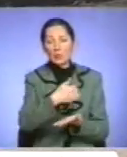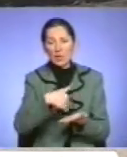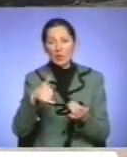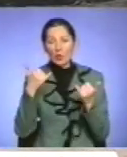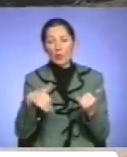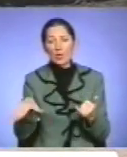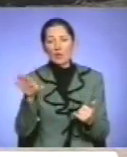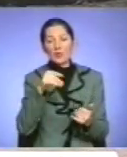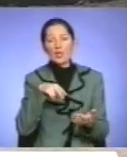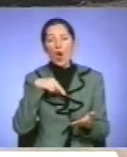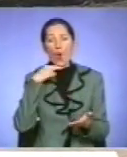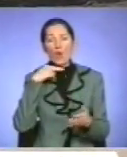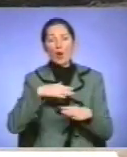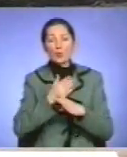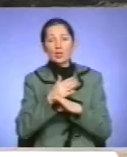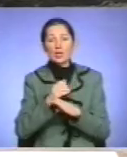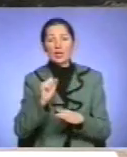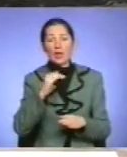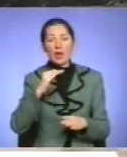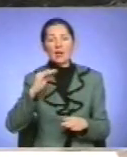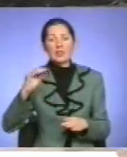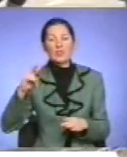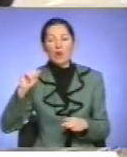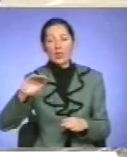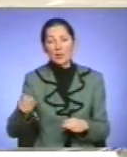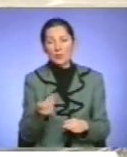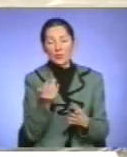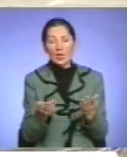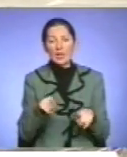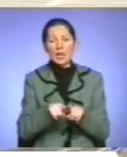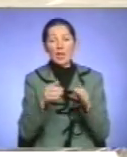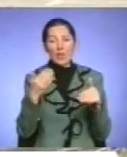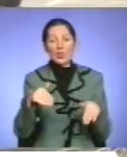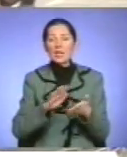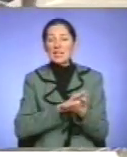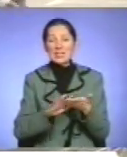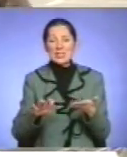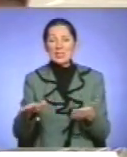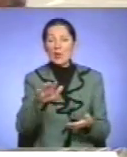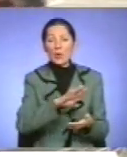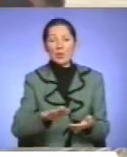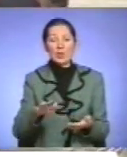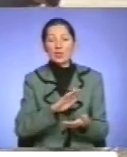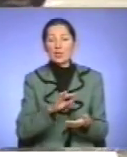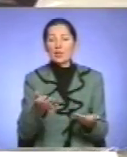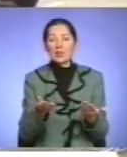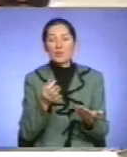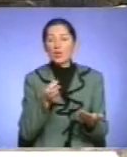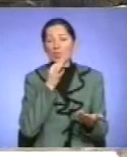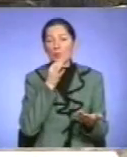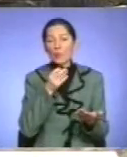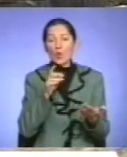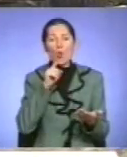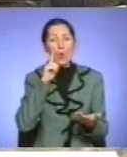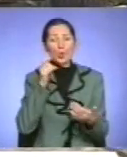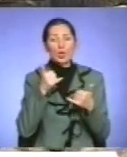на потрісканий асфальт із вибоїнами. Навіть такий уже чистий майданчик навряд чи привабить молодь до спортивних занять.